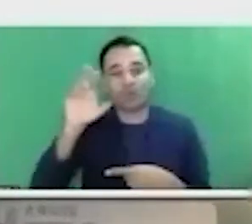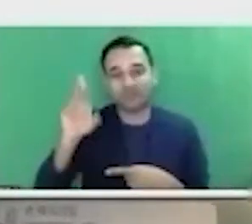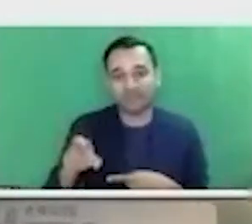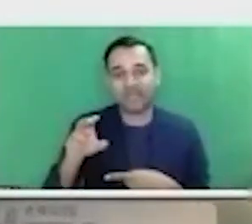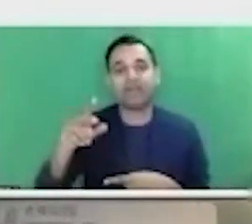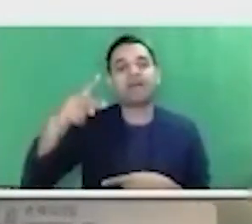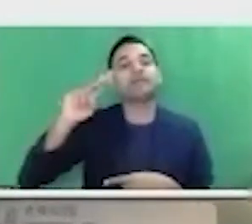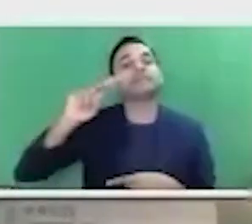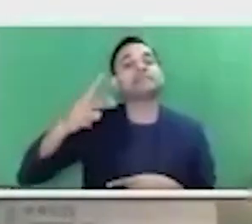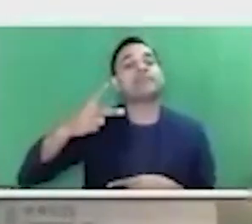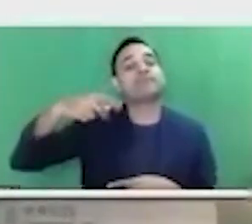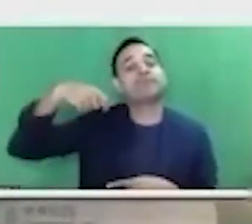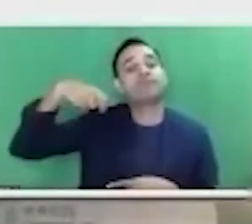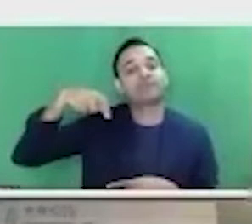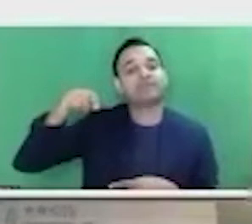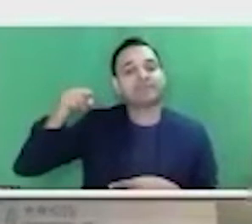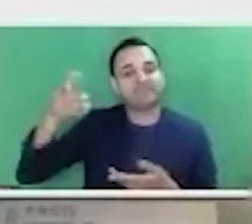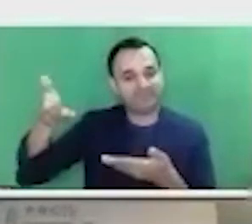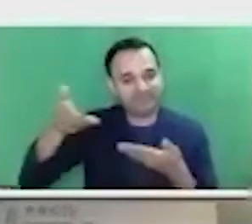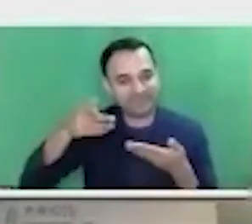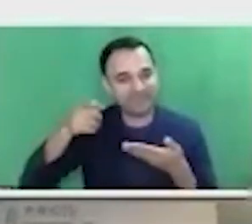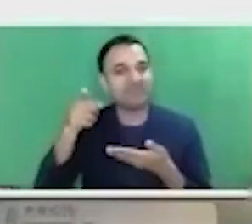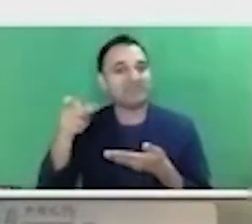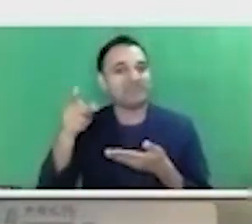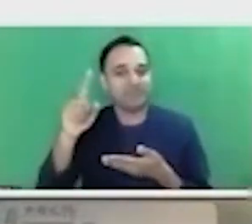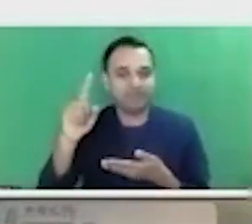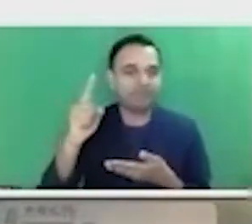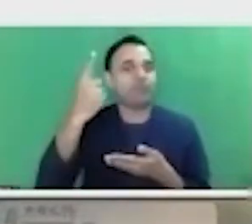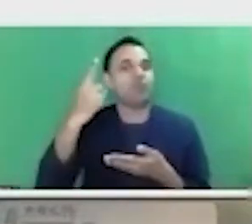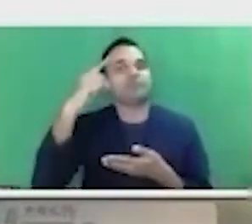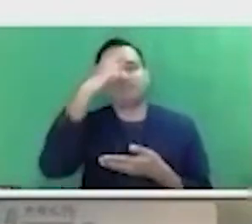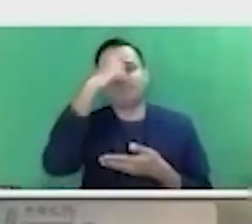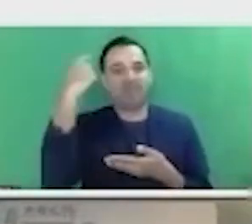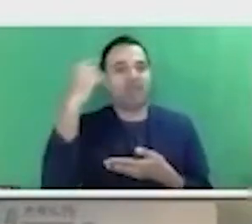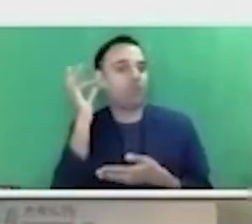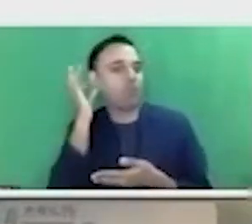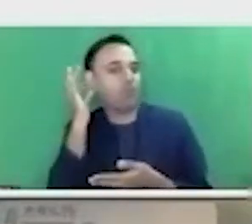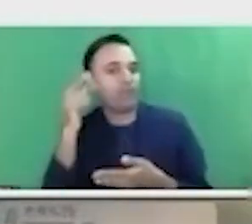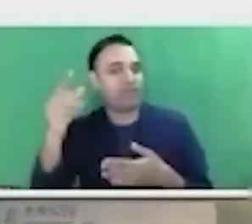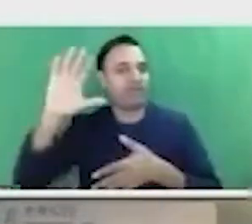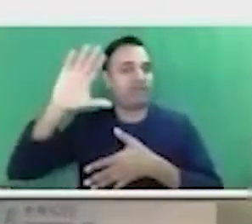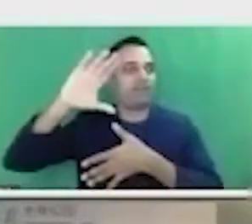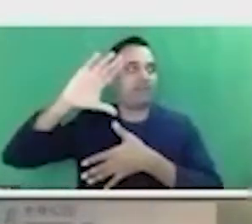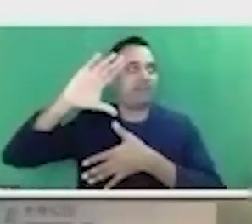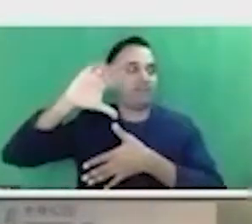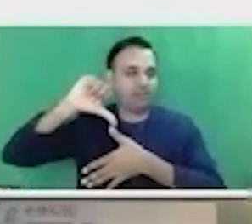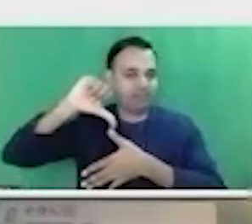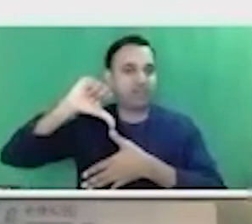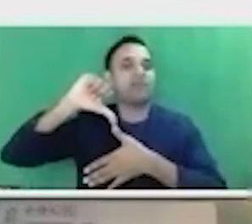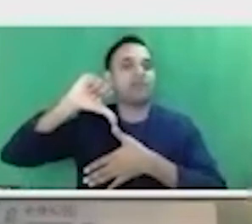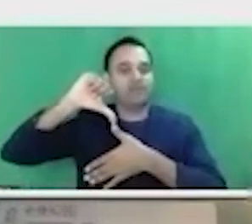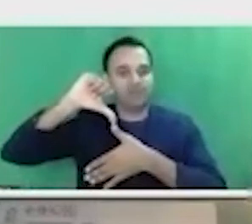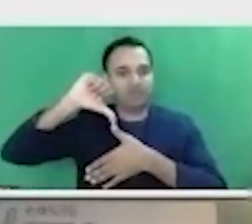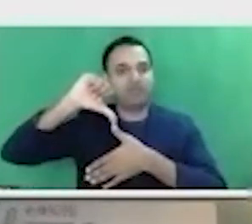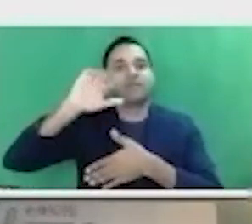باميلا كوستاليو نائبة وزير البيئة والطاقة لدولة كوستاريكا، وهي تقوم بدور فعال بخصوص البيئة